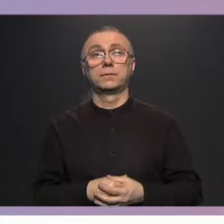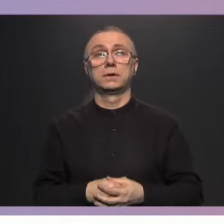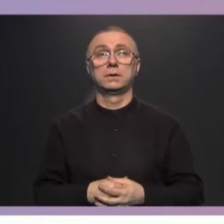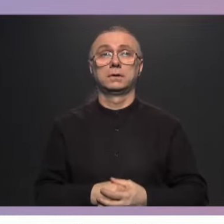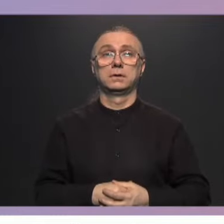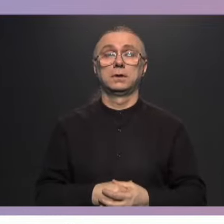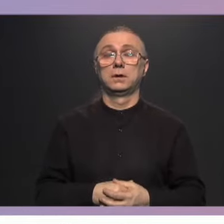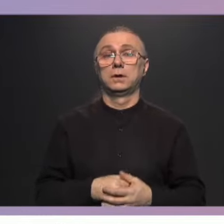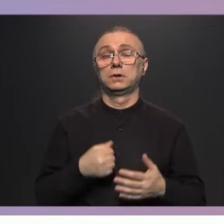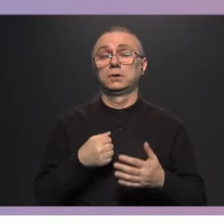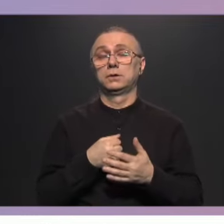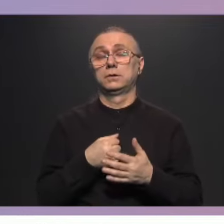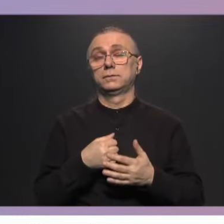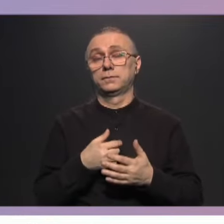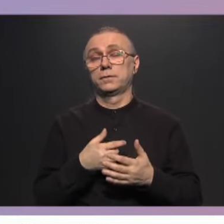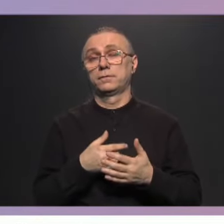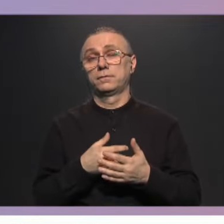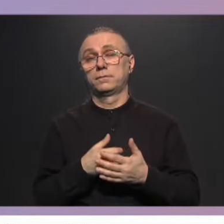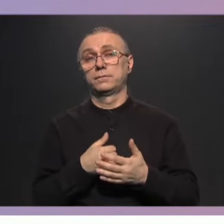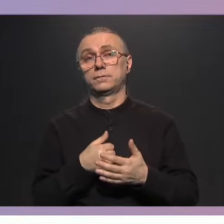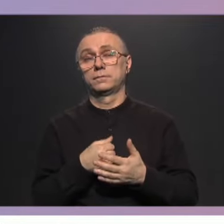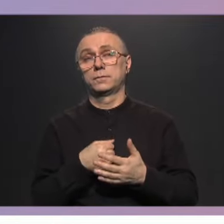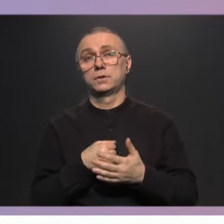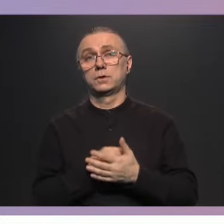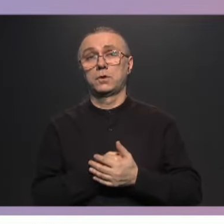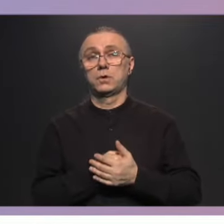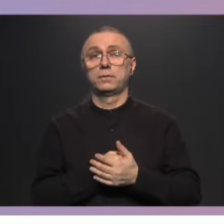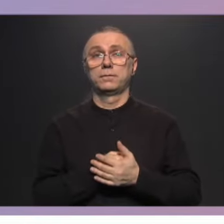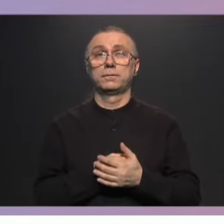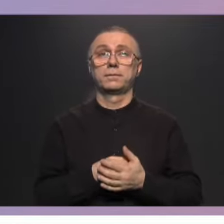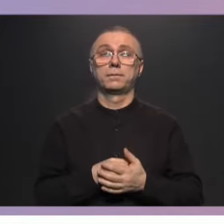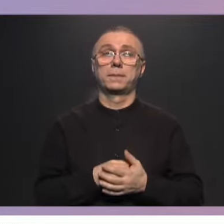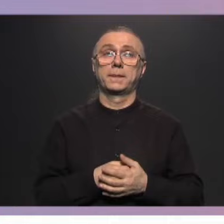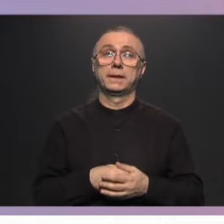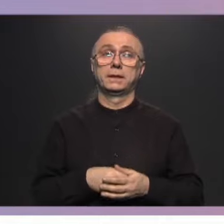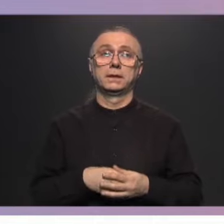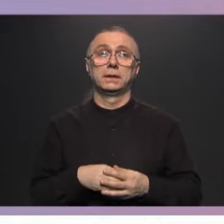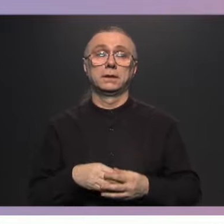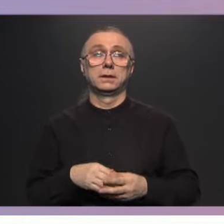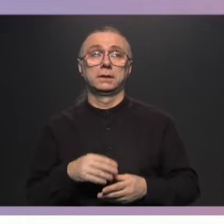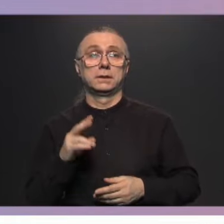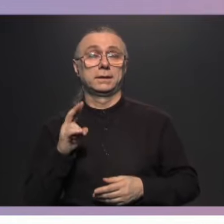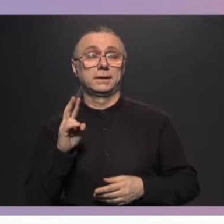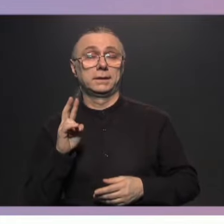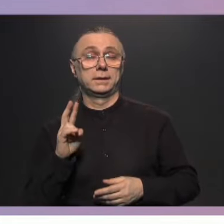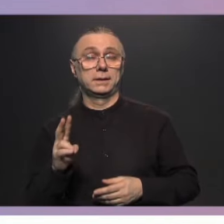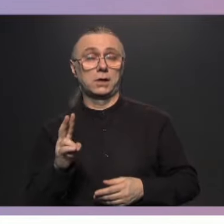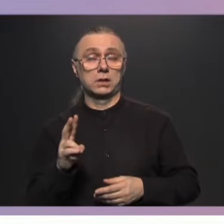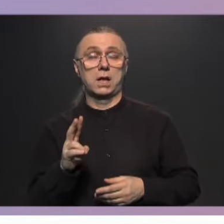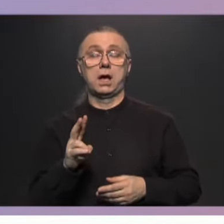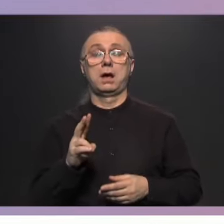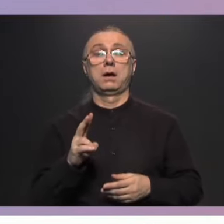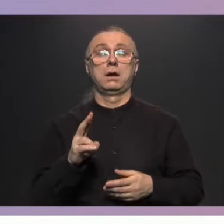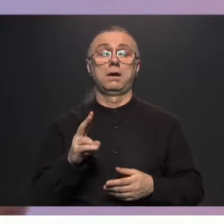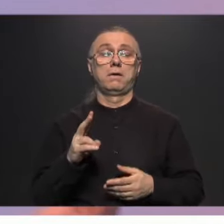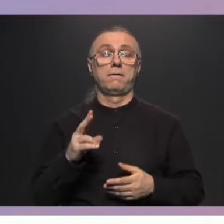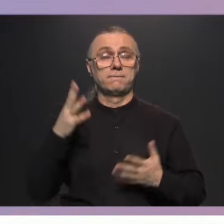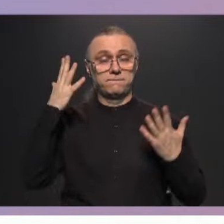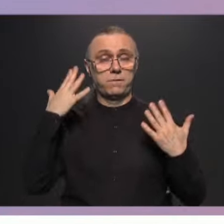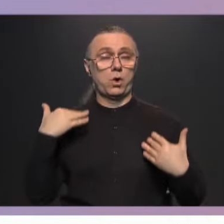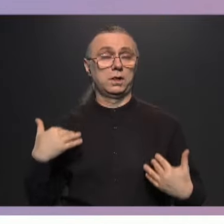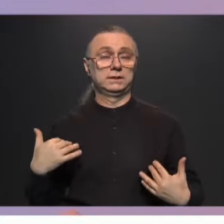не очень-то носили. Вот. Он прям сильно ввел эту моду носить длинные волосы для духовенства, чтобы как-то отличаться